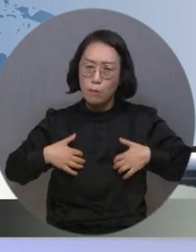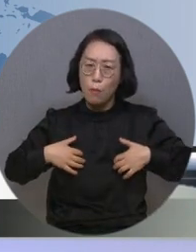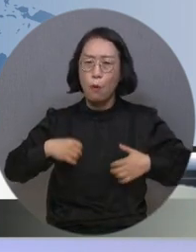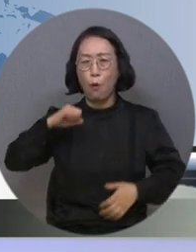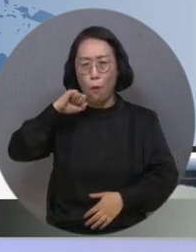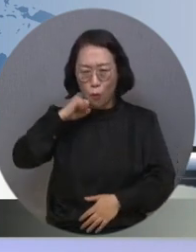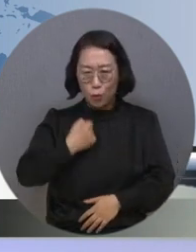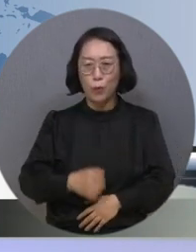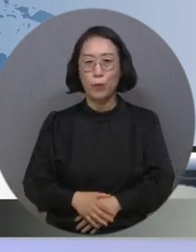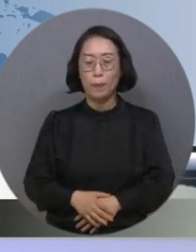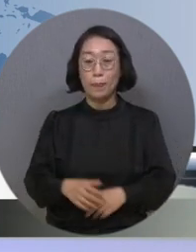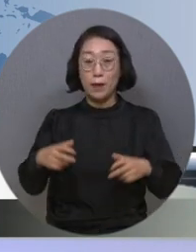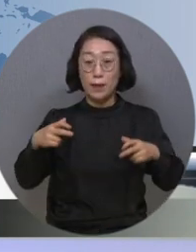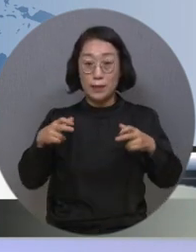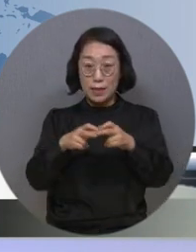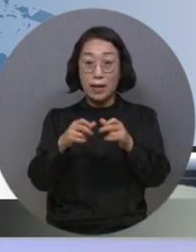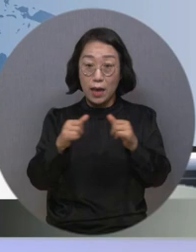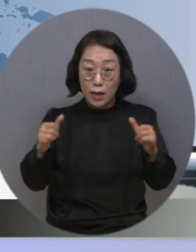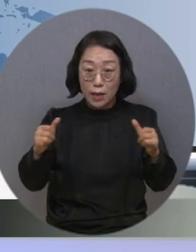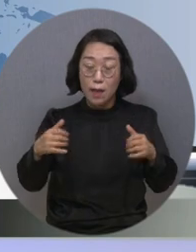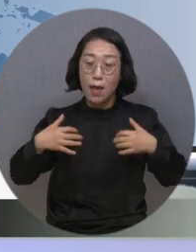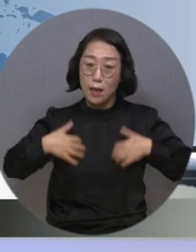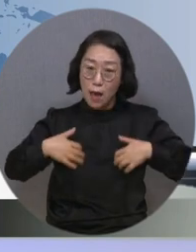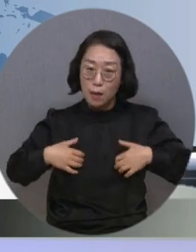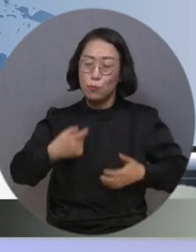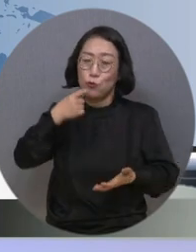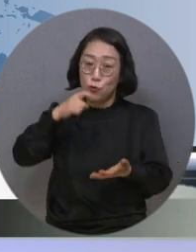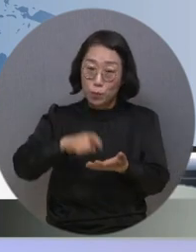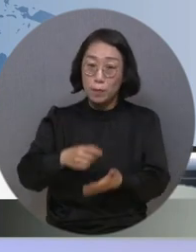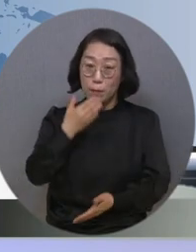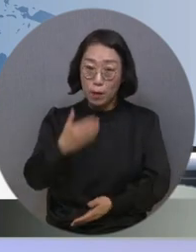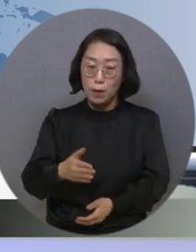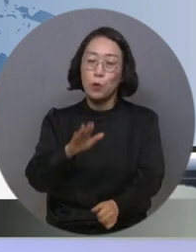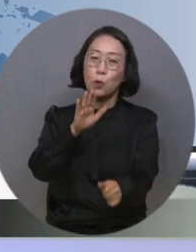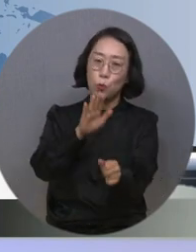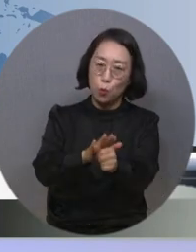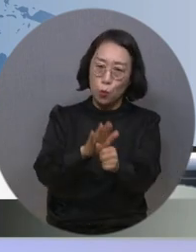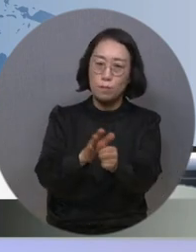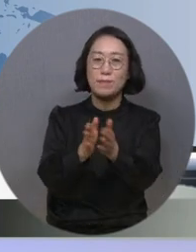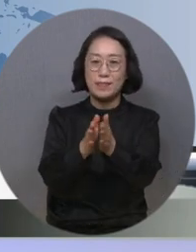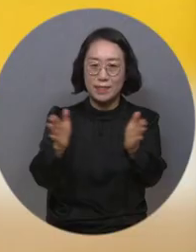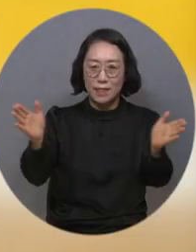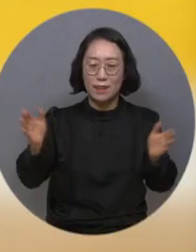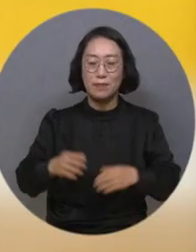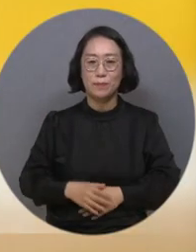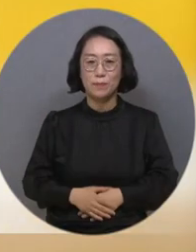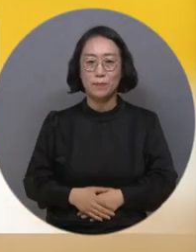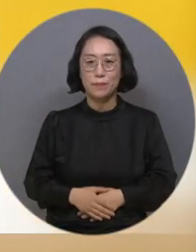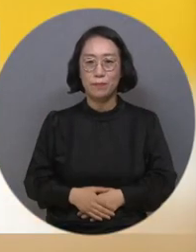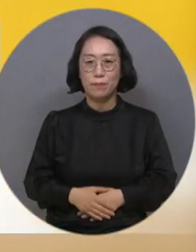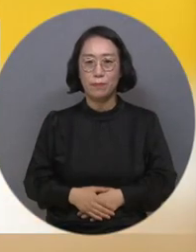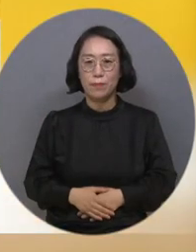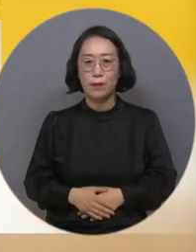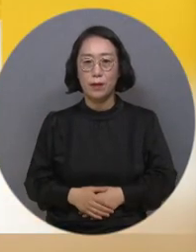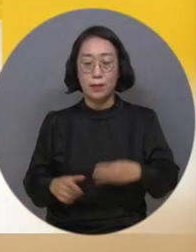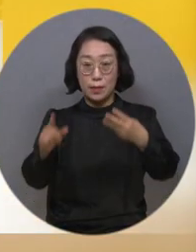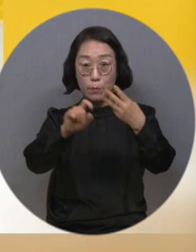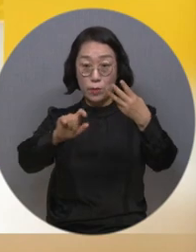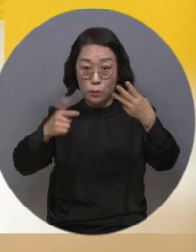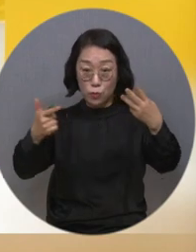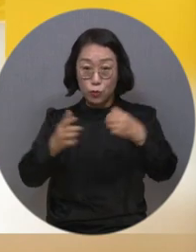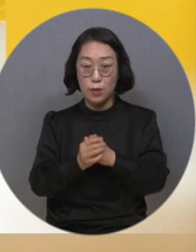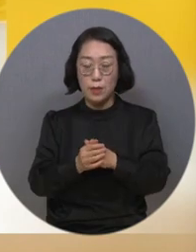따르기도 합니다 장애인의 개인 접근성을 높이기 위해 민관이 손을 모았습니다 지난 16일